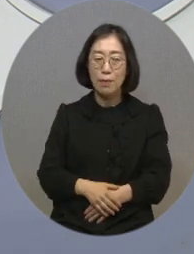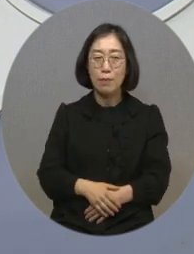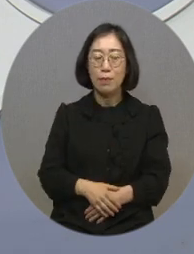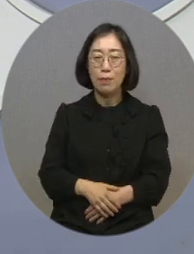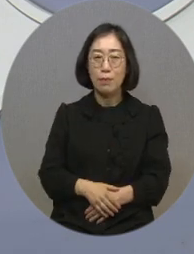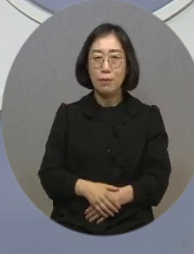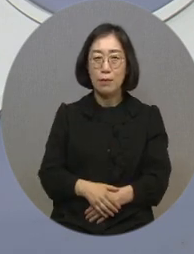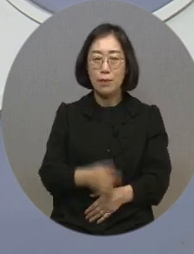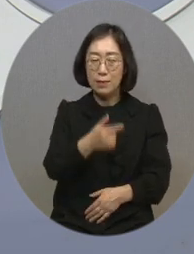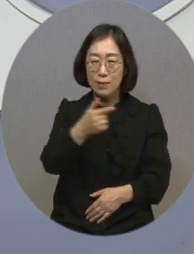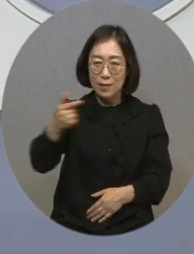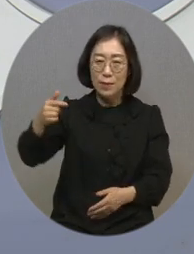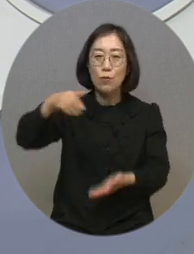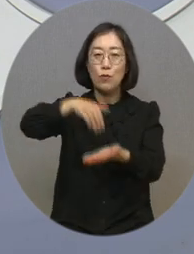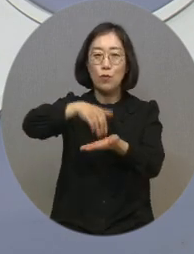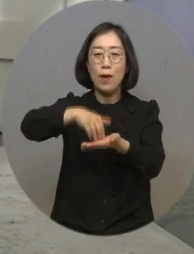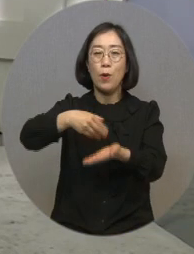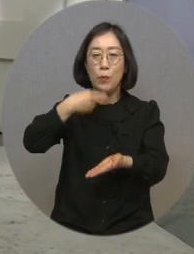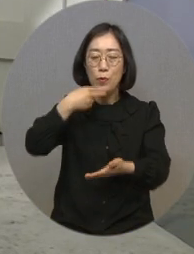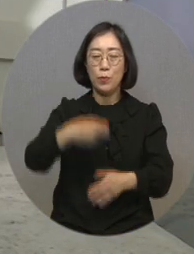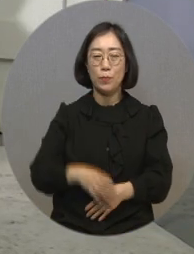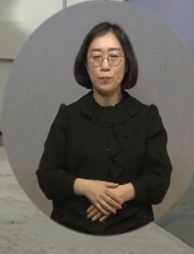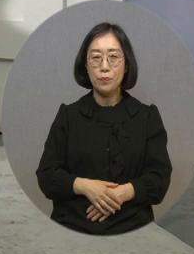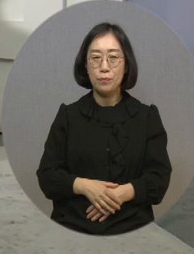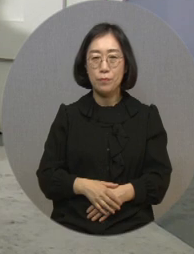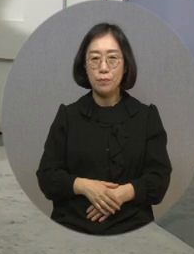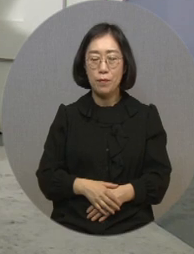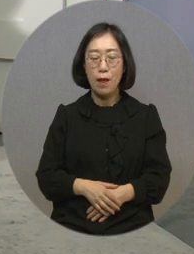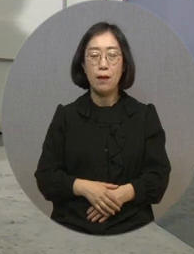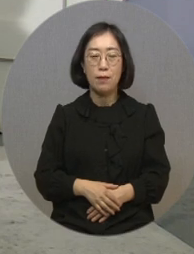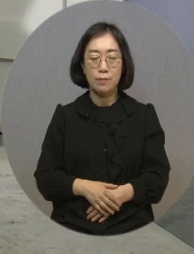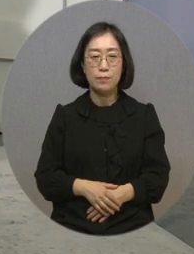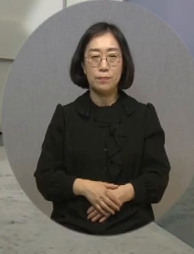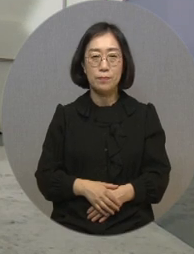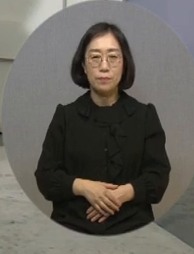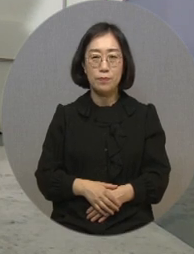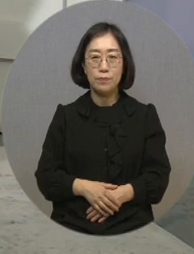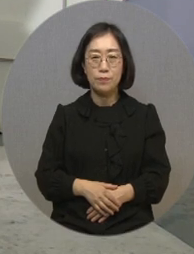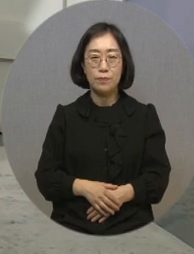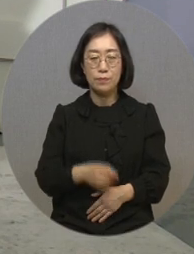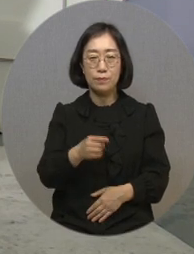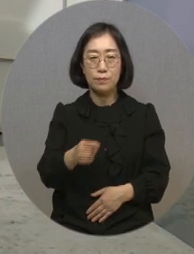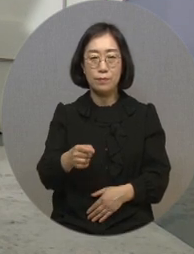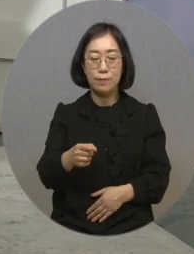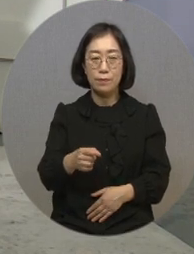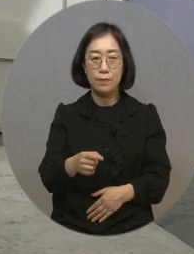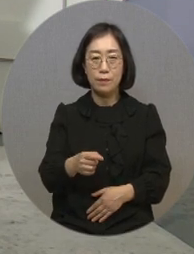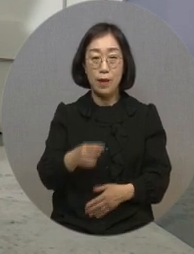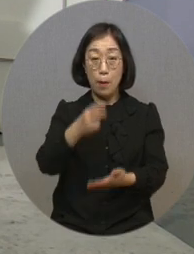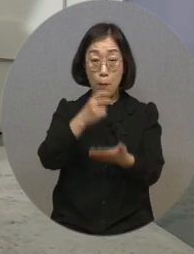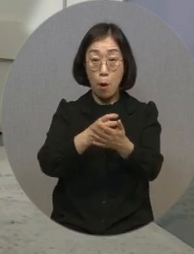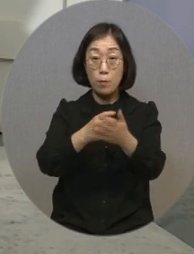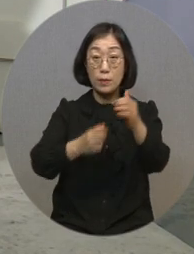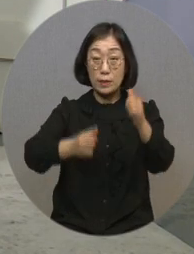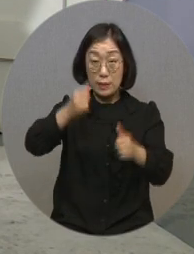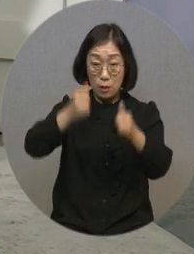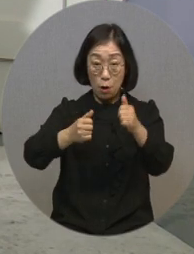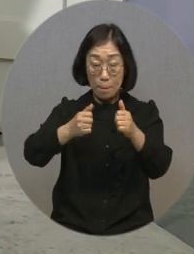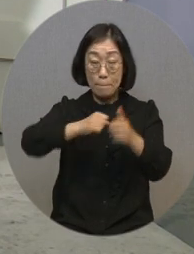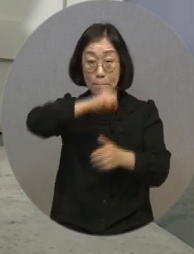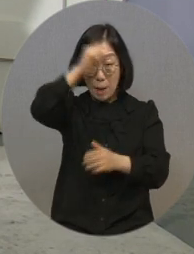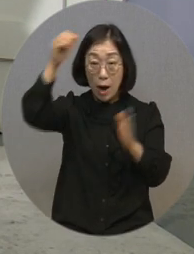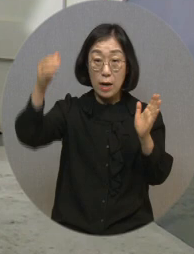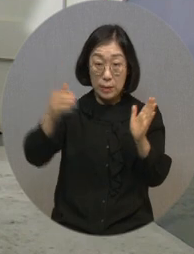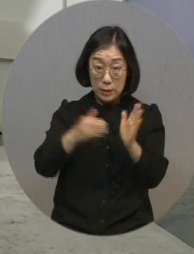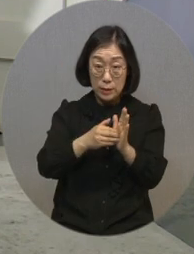그렇게 큰 후회는 없었던 것 같습니다. 예. 그 대개 이제 사법 시험이 합격이